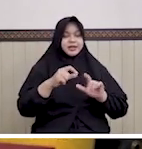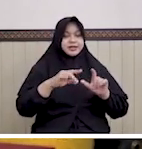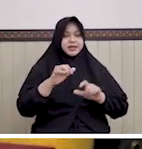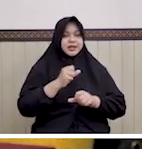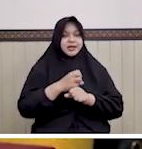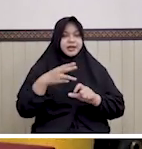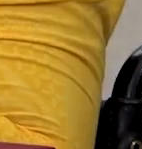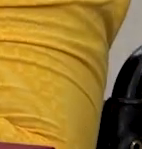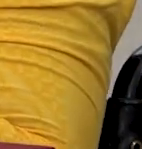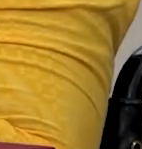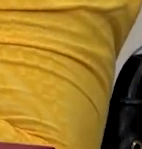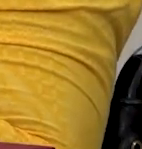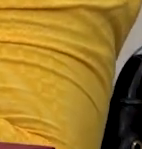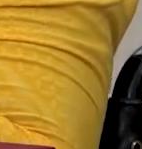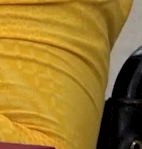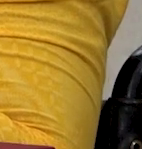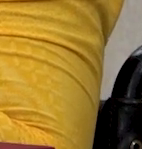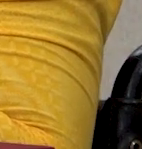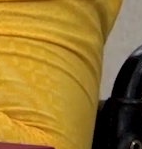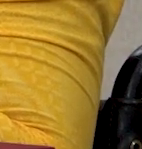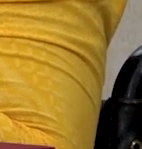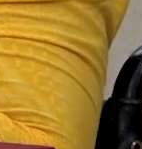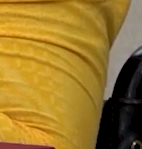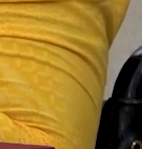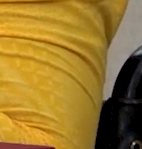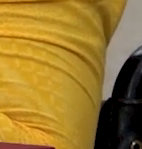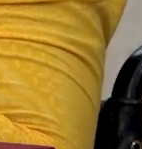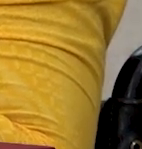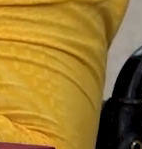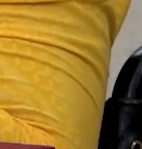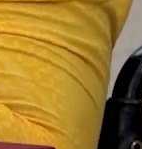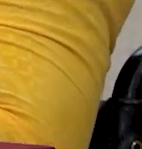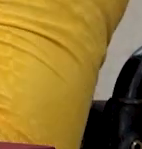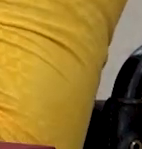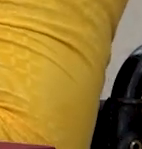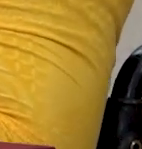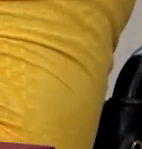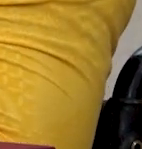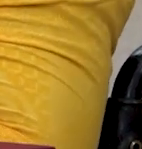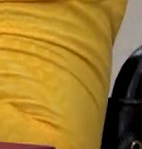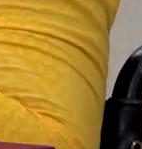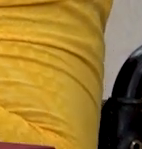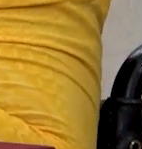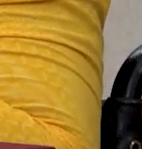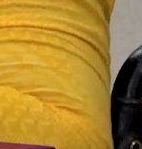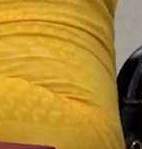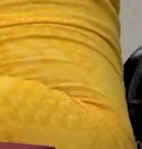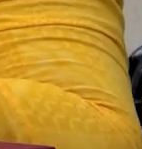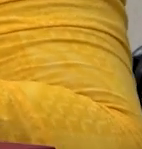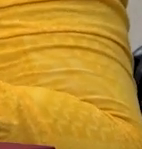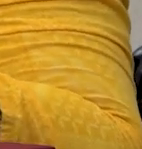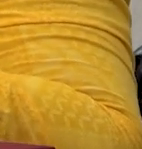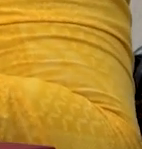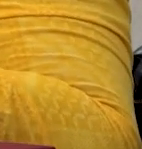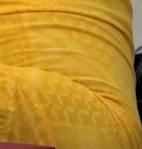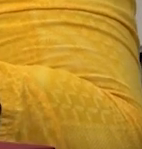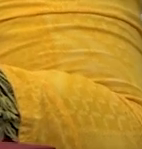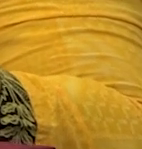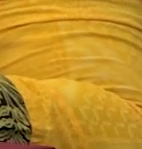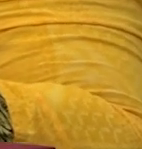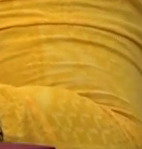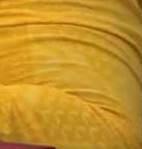forum pengadaan layanan pusat tapi ternyata berhalangan jadi tidak bisa bergabung bersama dengan kita